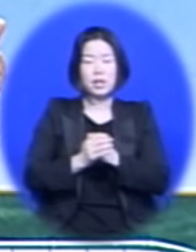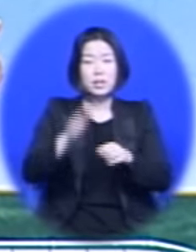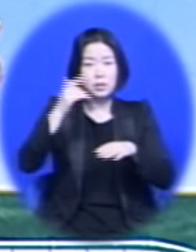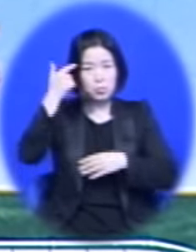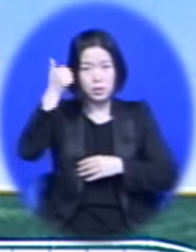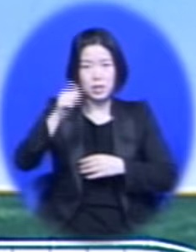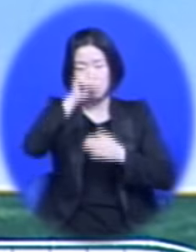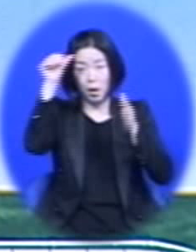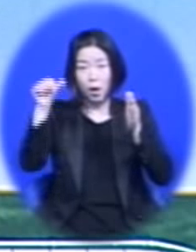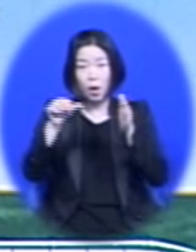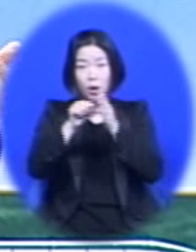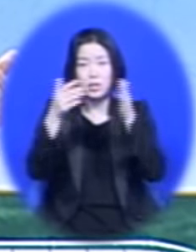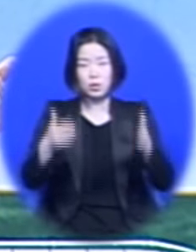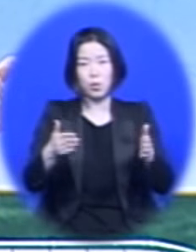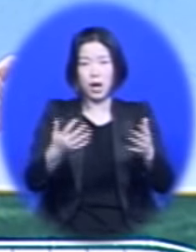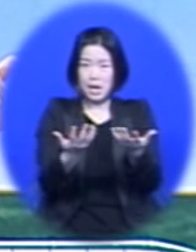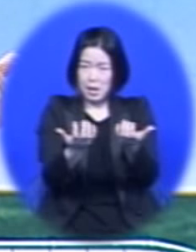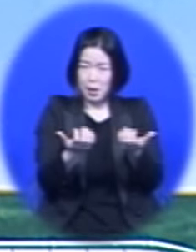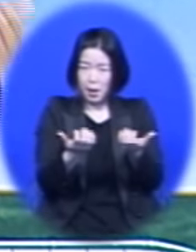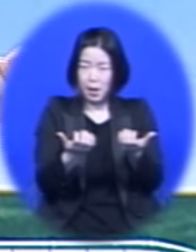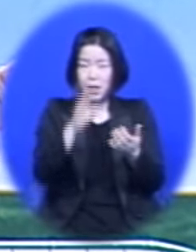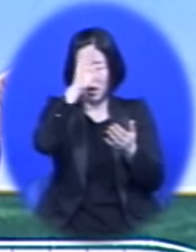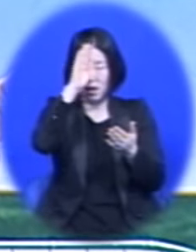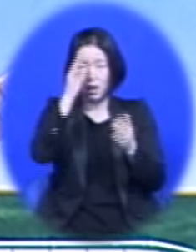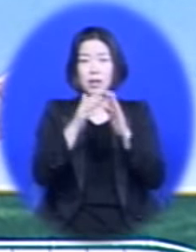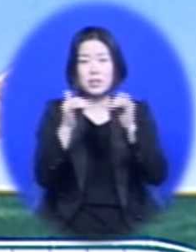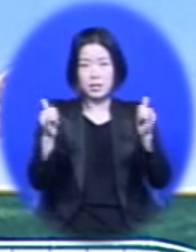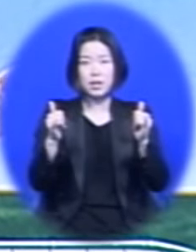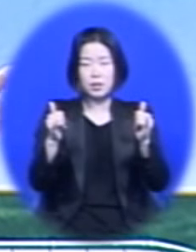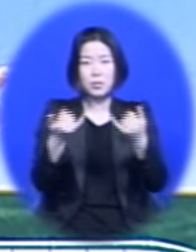평생 한센시병 환자예요. 나환자들이시죠.